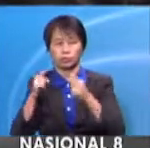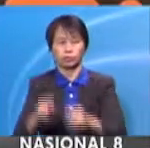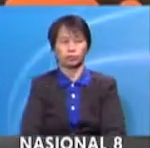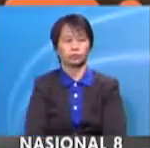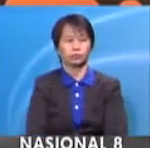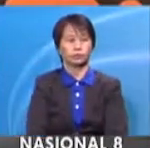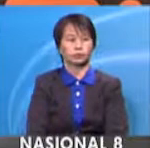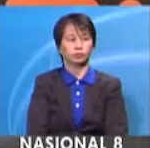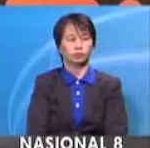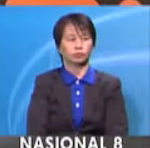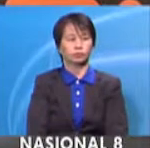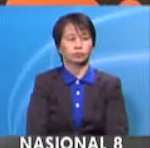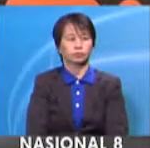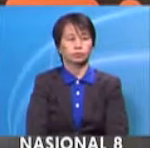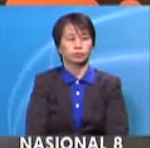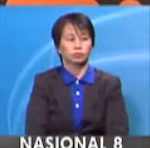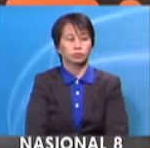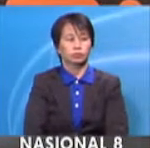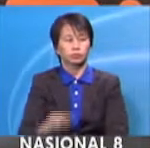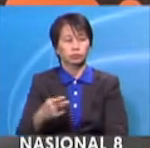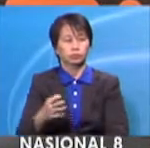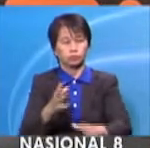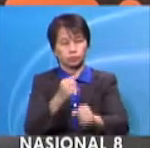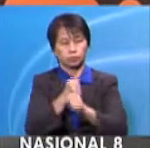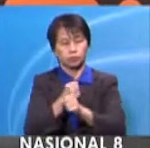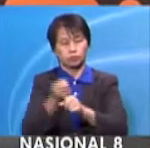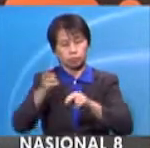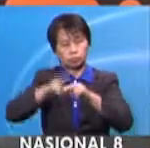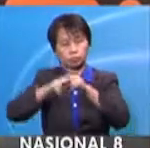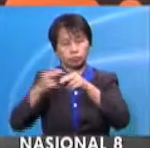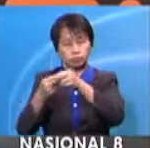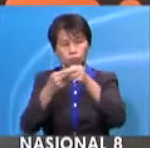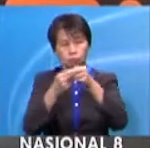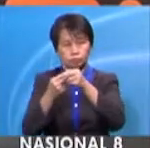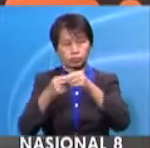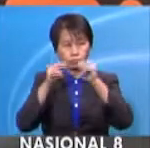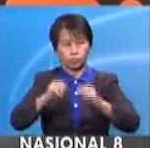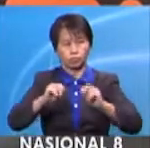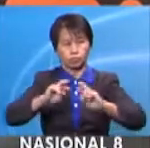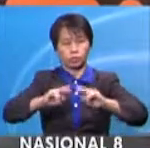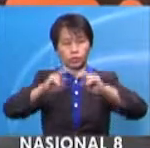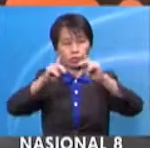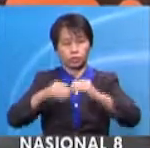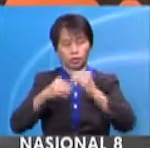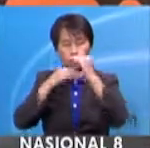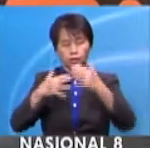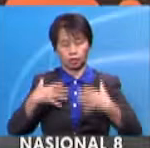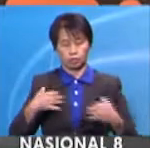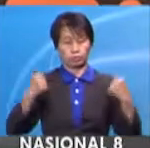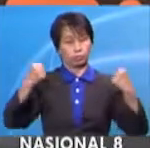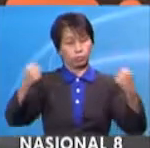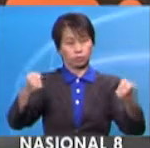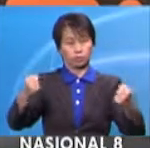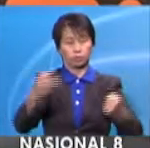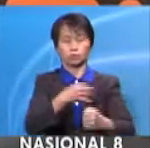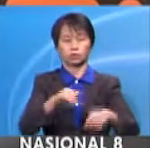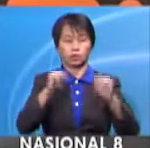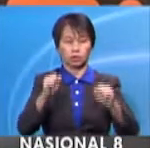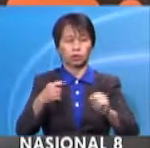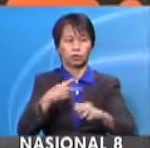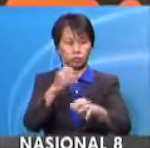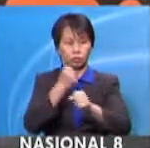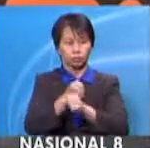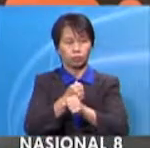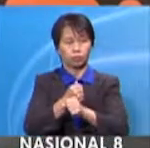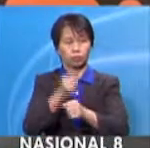dan didapat juga meningkatkan perpaduan kita dapat meningkatkan tahap kesehatan dan juga terdapat